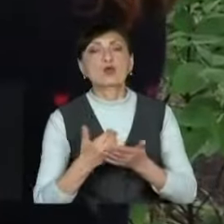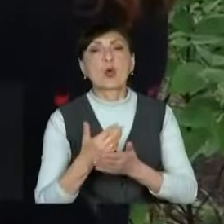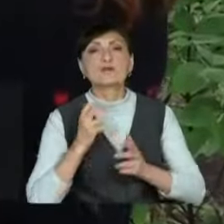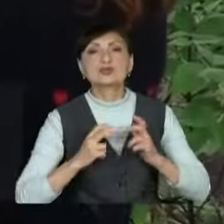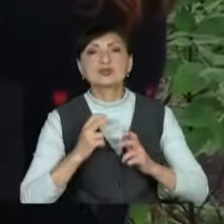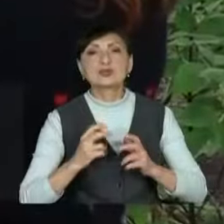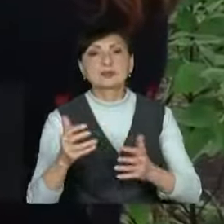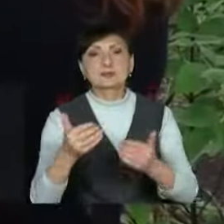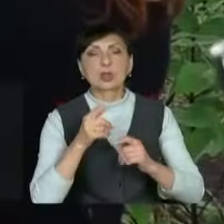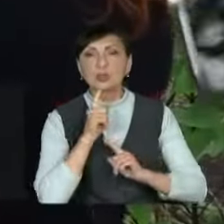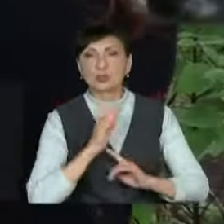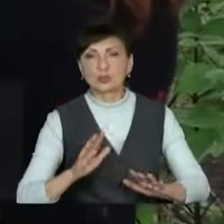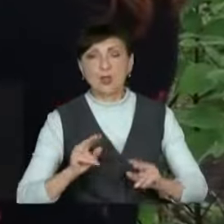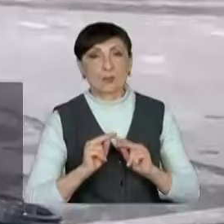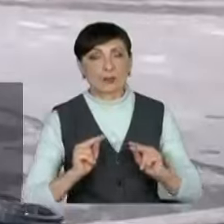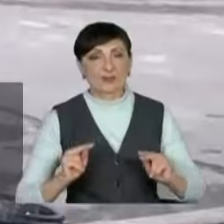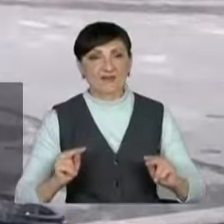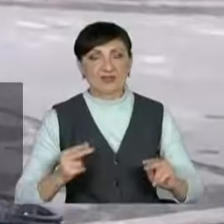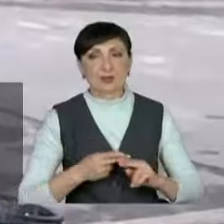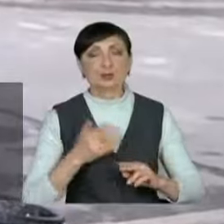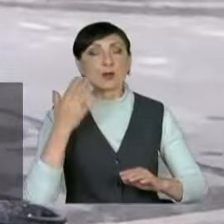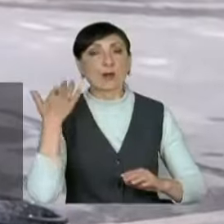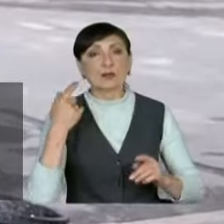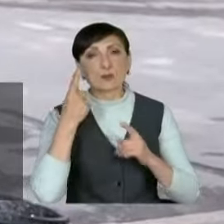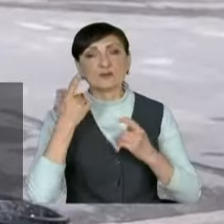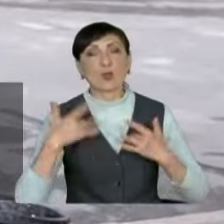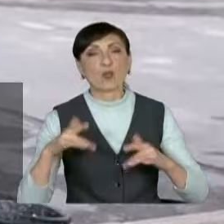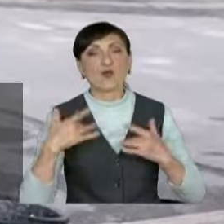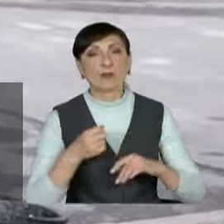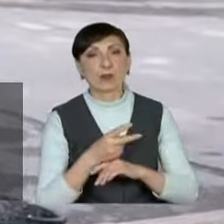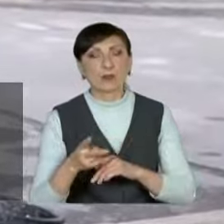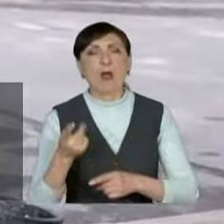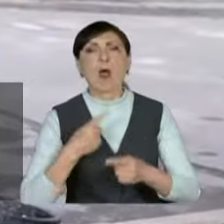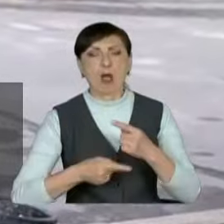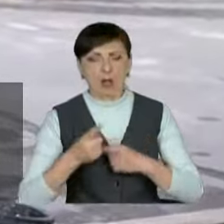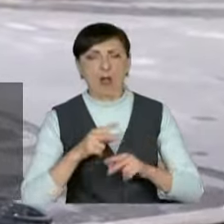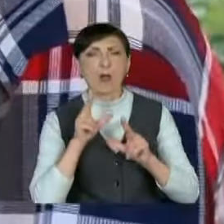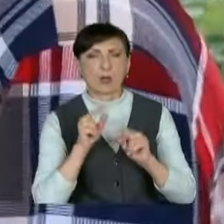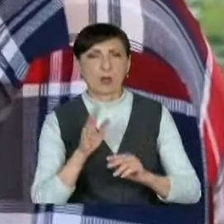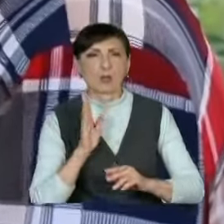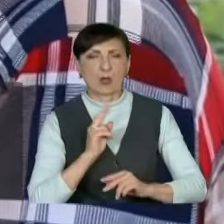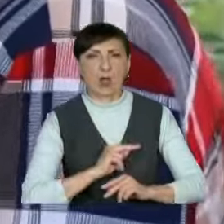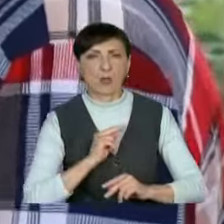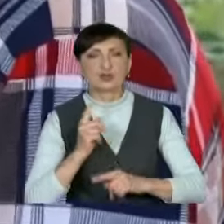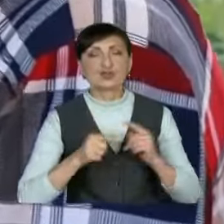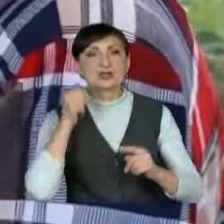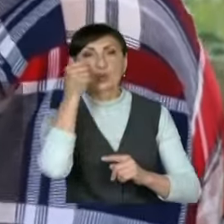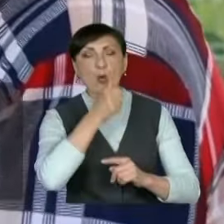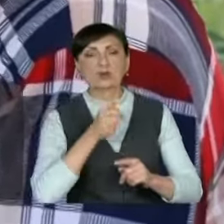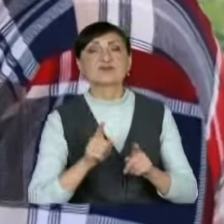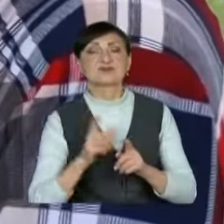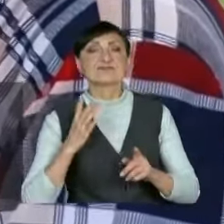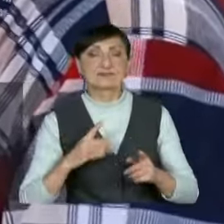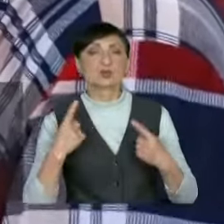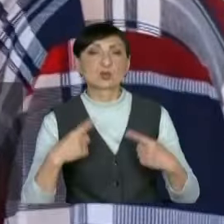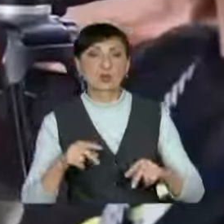не ожидается. Преподавательскому составу, которому ранее объявили об увольнении, обещают вернуть рабочие места. Через год обучающимся все же придется